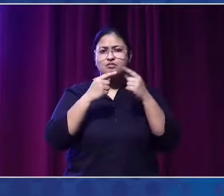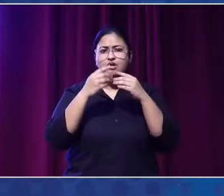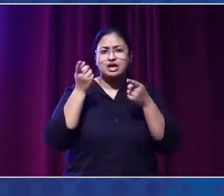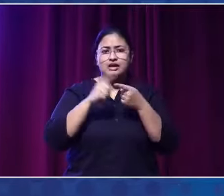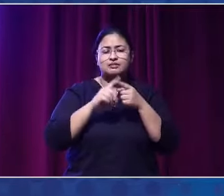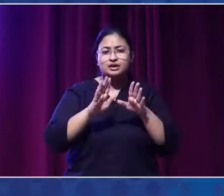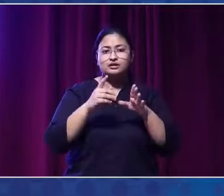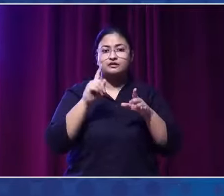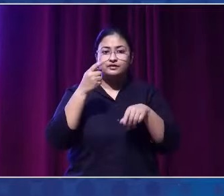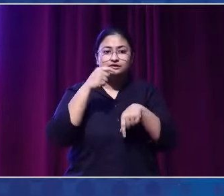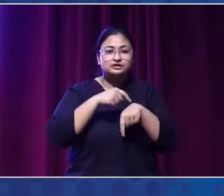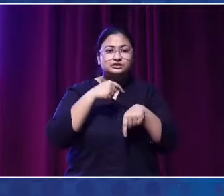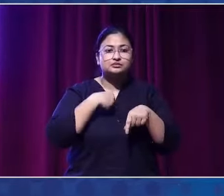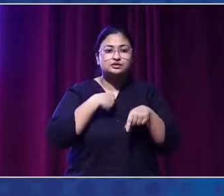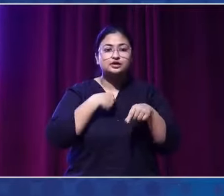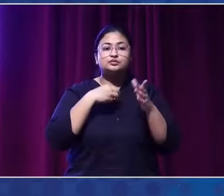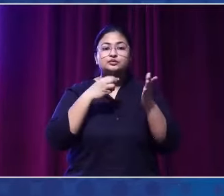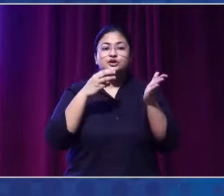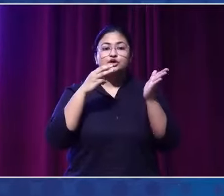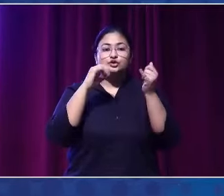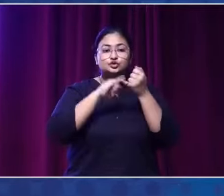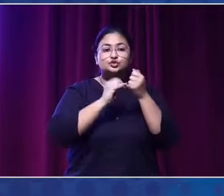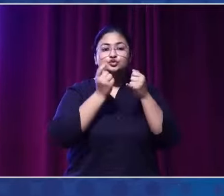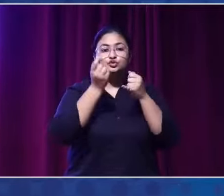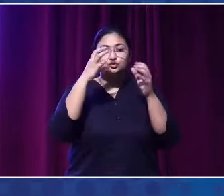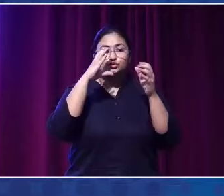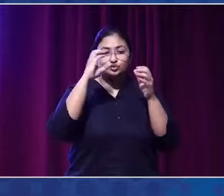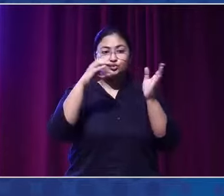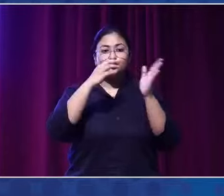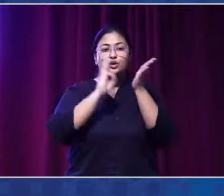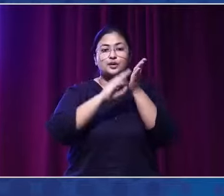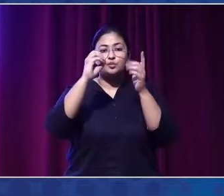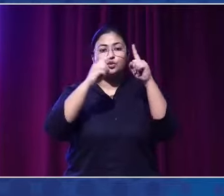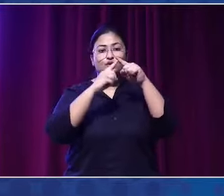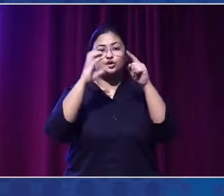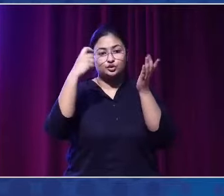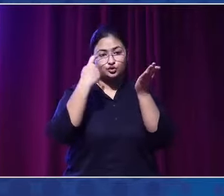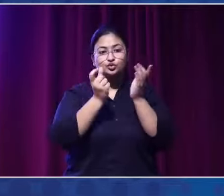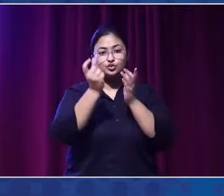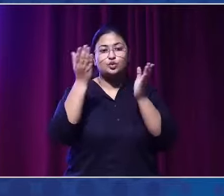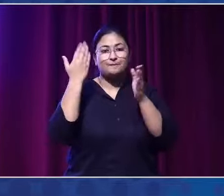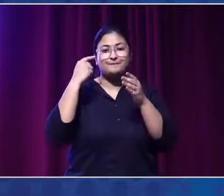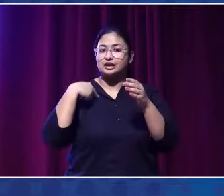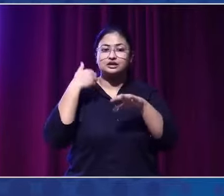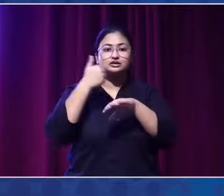पहली बार सुओ मोटो पब्लिश किया दो बार कि हमारी क्या, हमें पिटीशंस मिली एमसीसी की और क्या उसका हमने जवाब